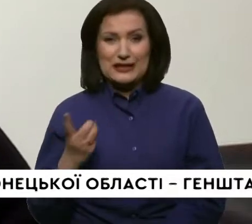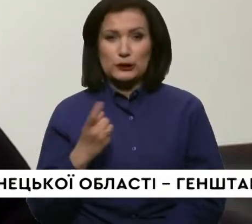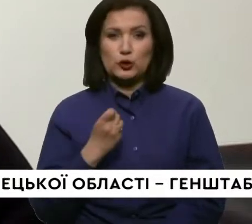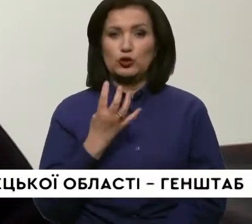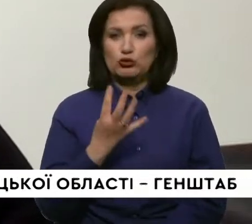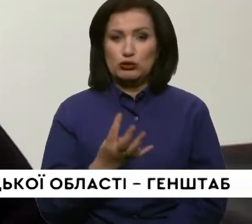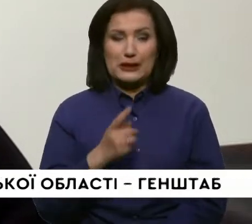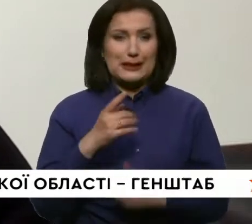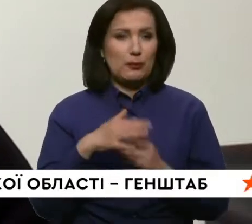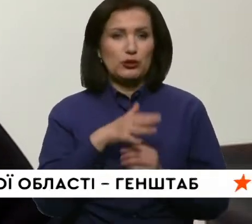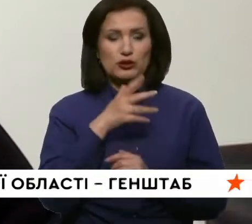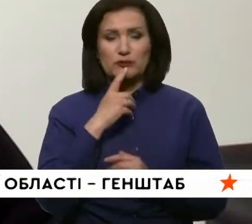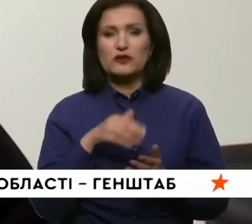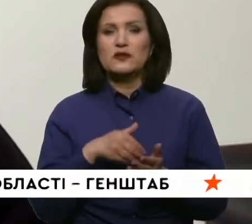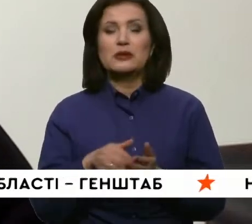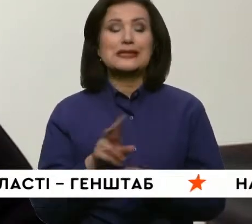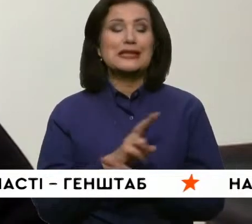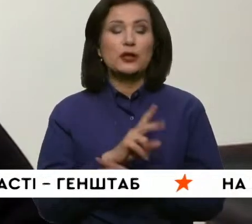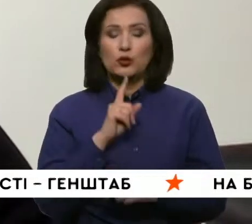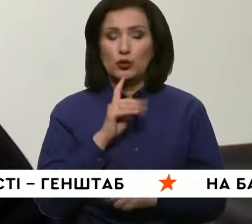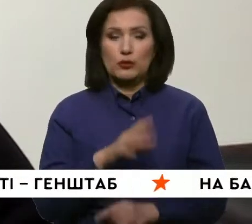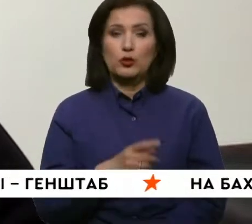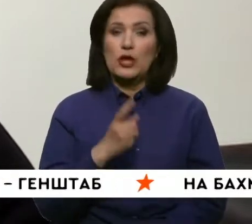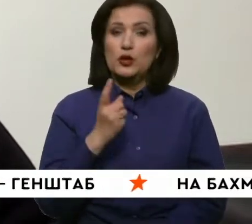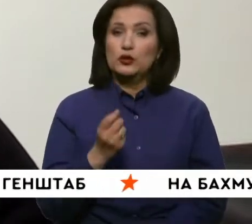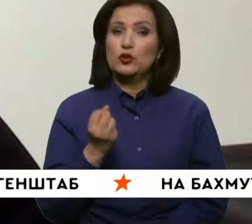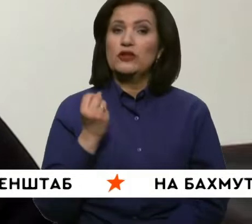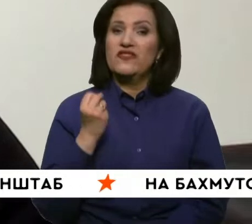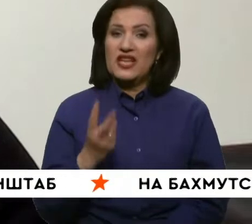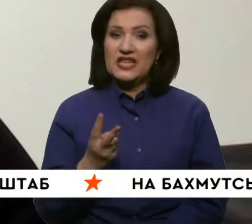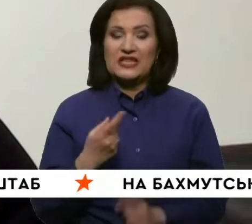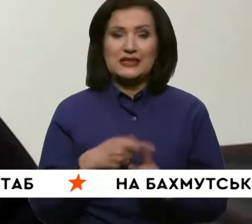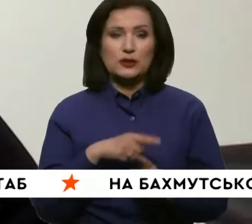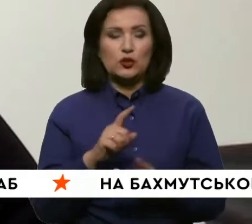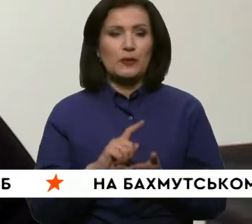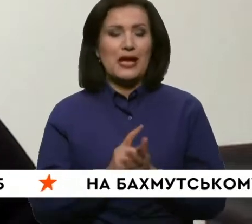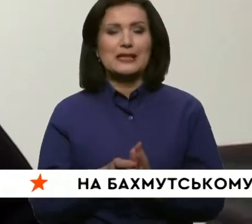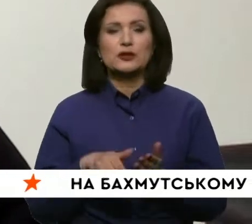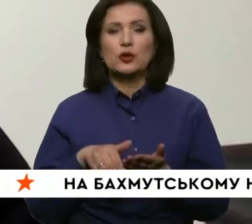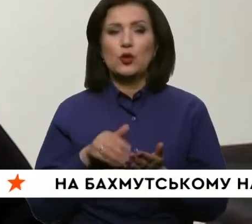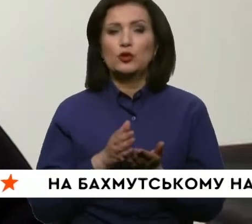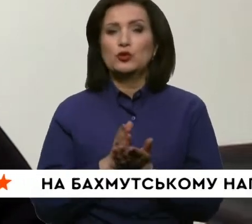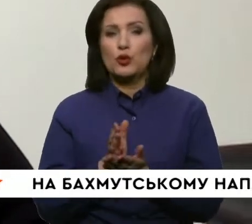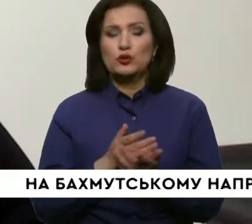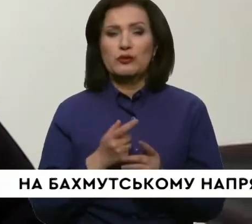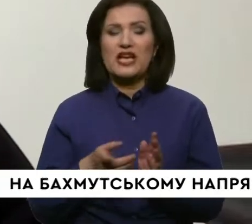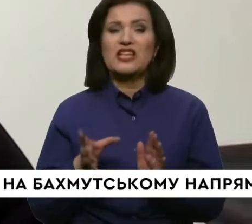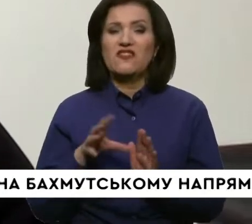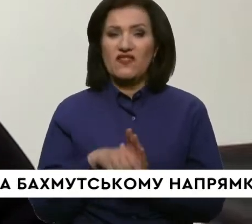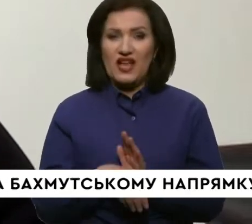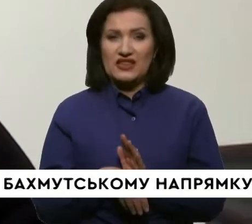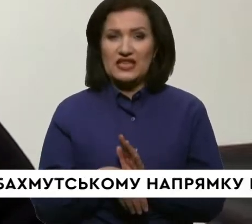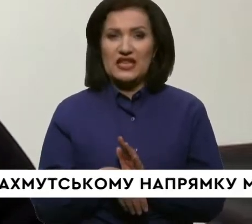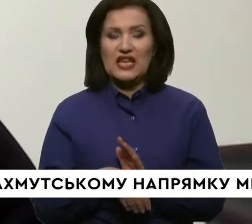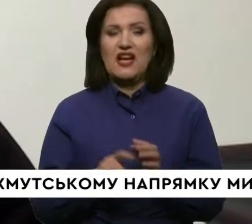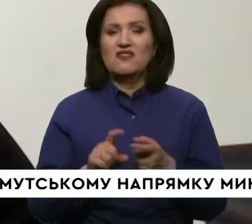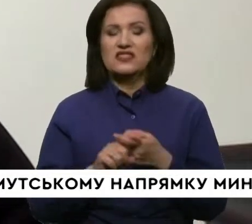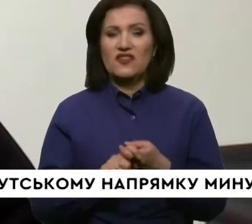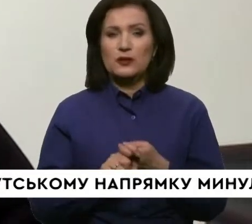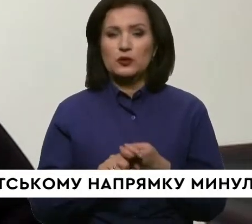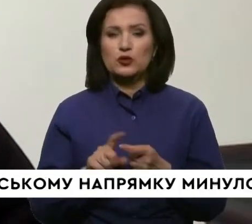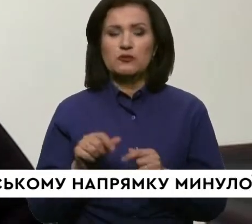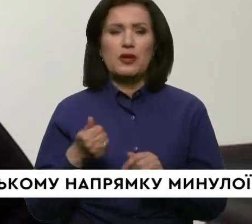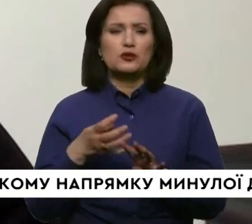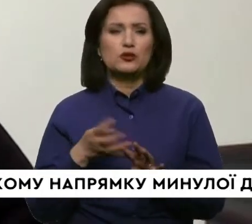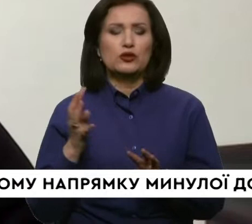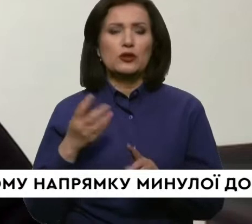часом відмовлятись ніхто не буде. Номер 112 – це номер екстреної служби, який введений у зв'язку із, в